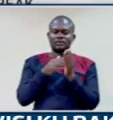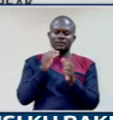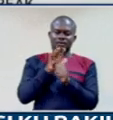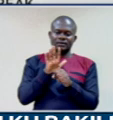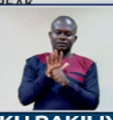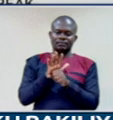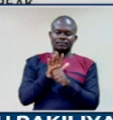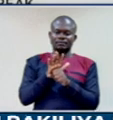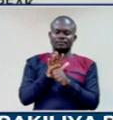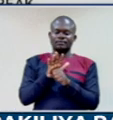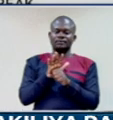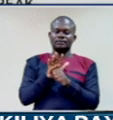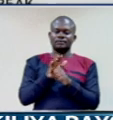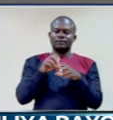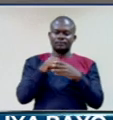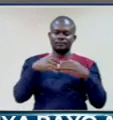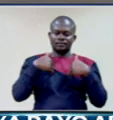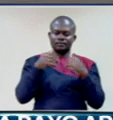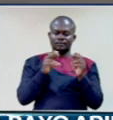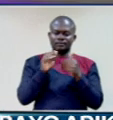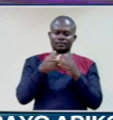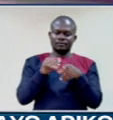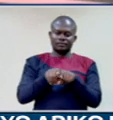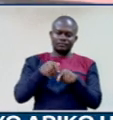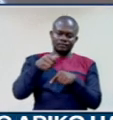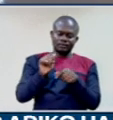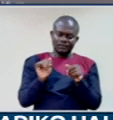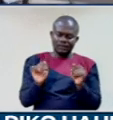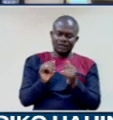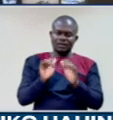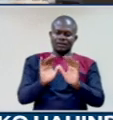bari ubuzima busanzwe, nabo baragerageza kwirinda.